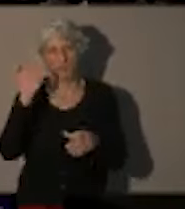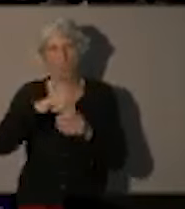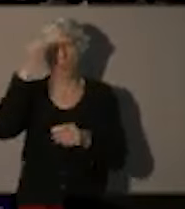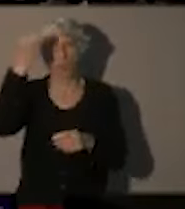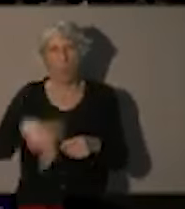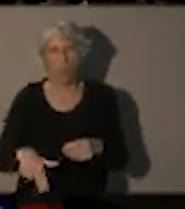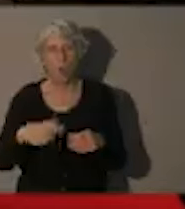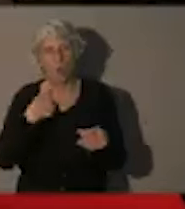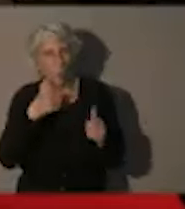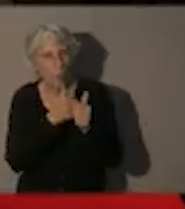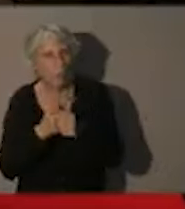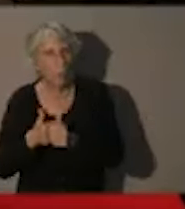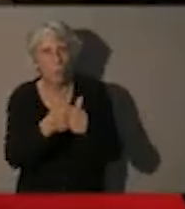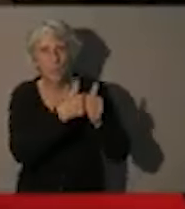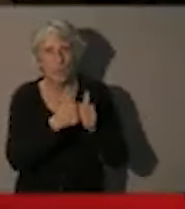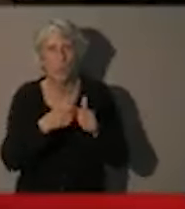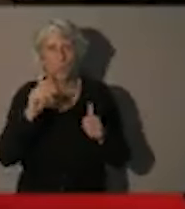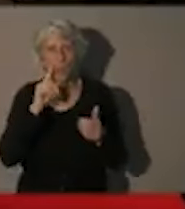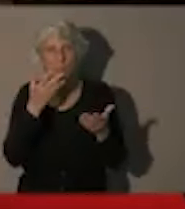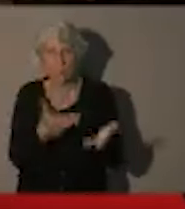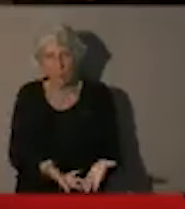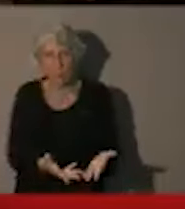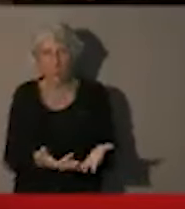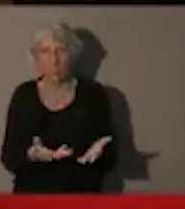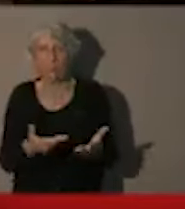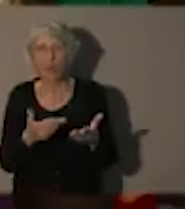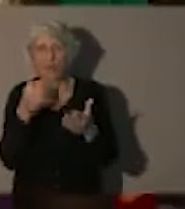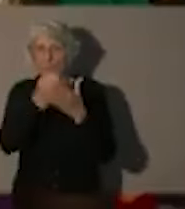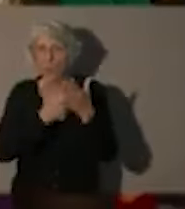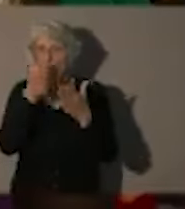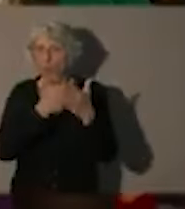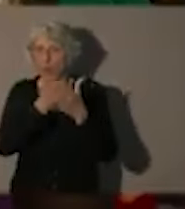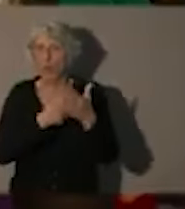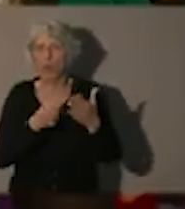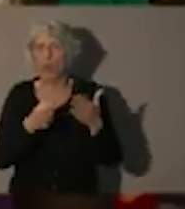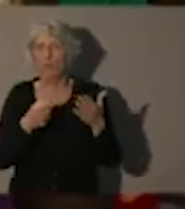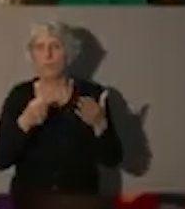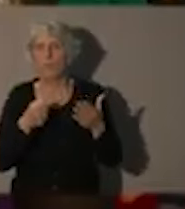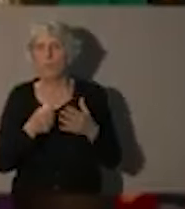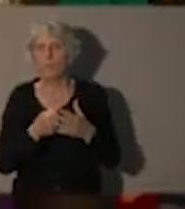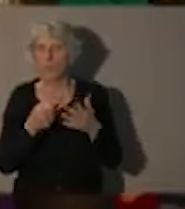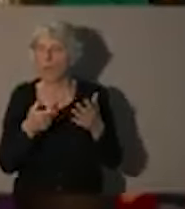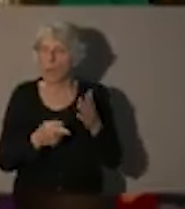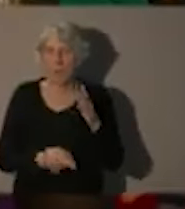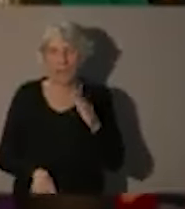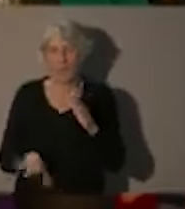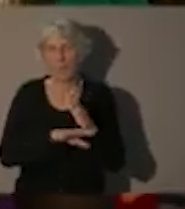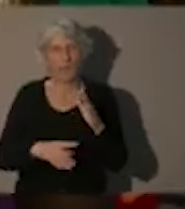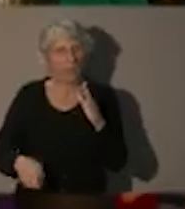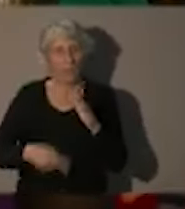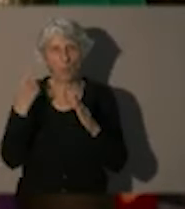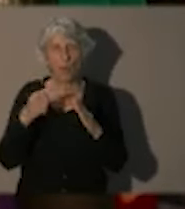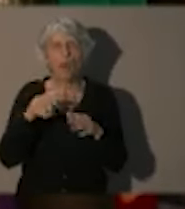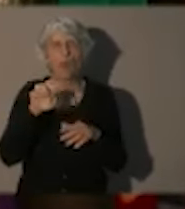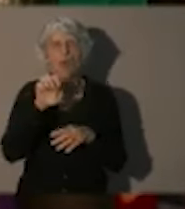sommes unis parce que ce combat-là était un combat fondateur. Fondateur du refus de